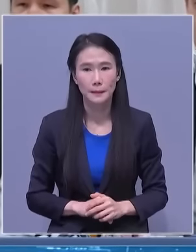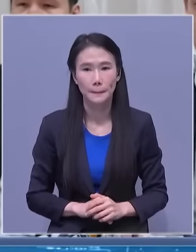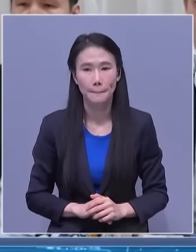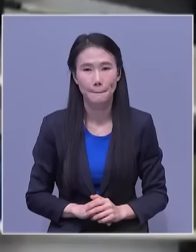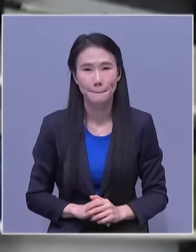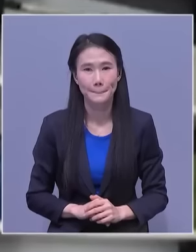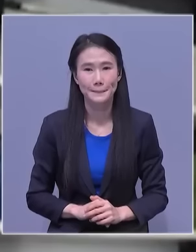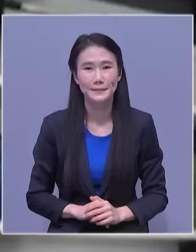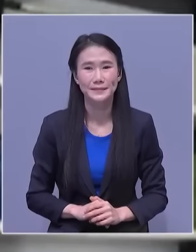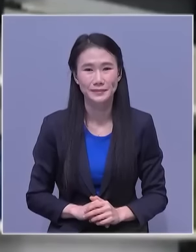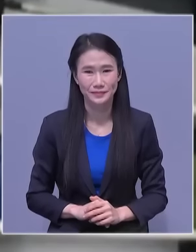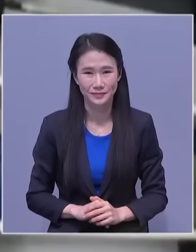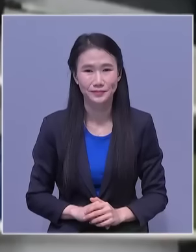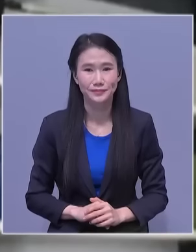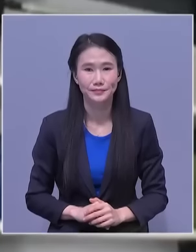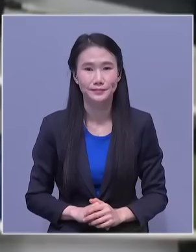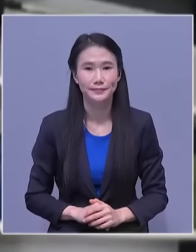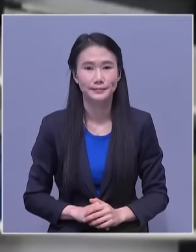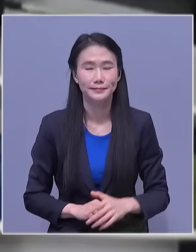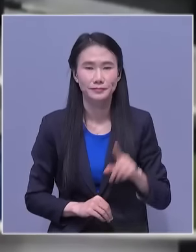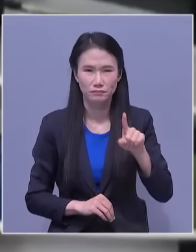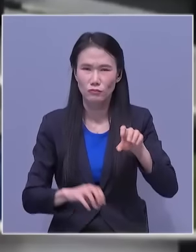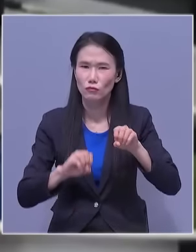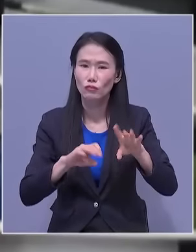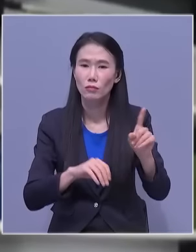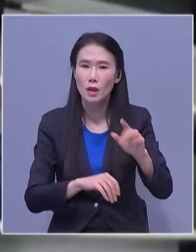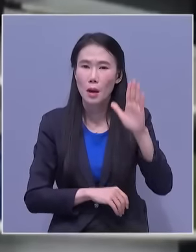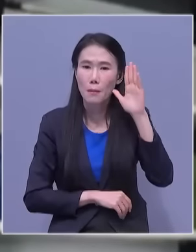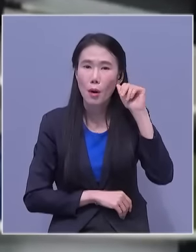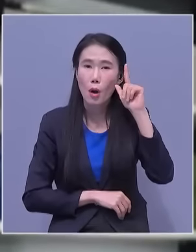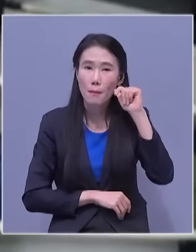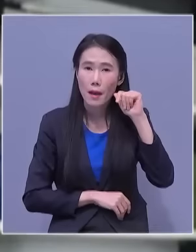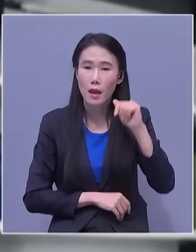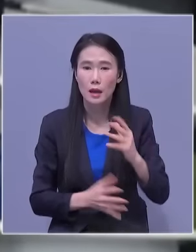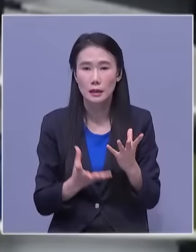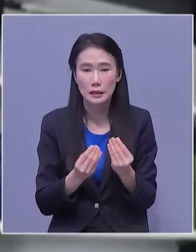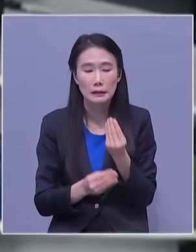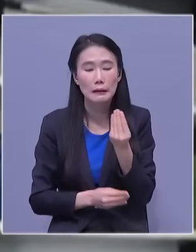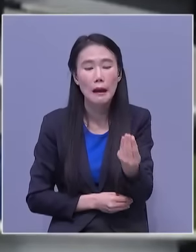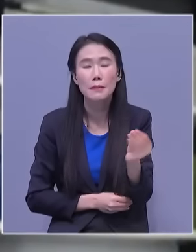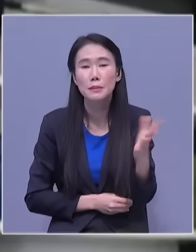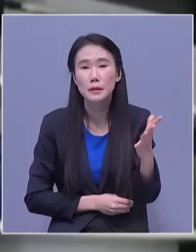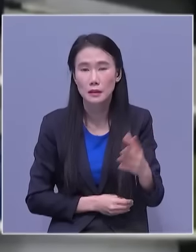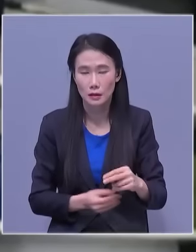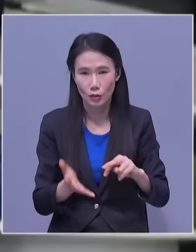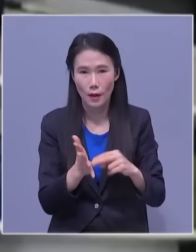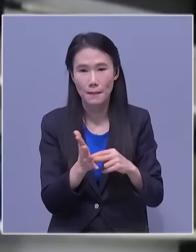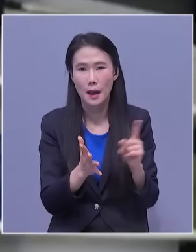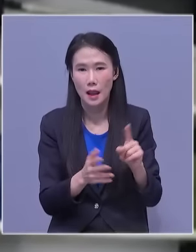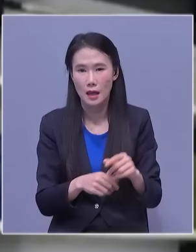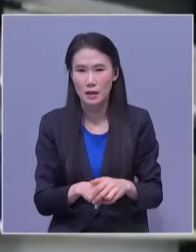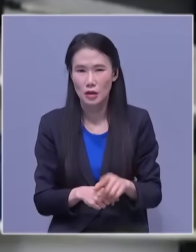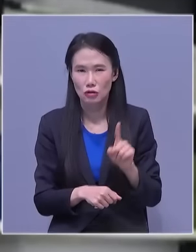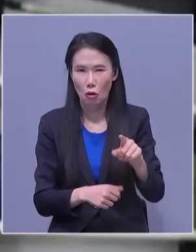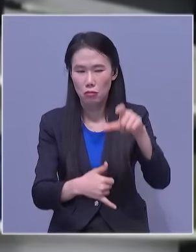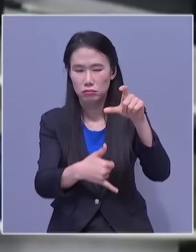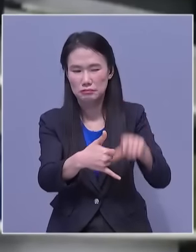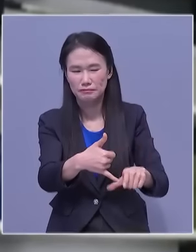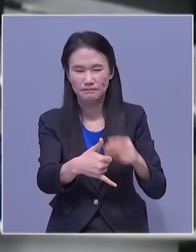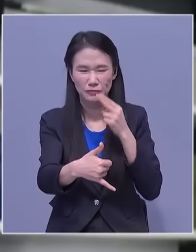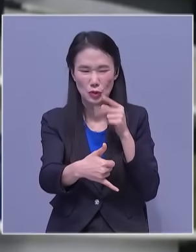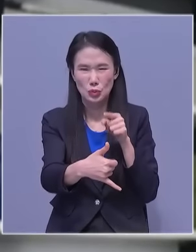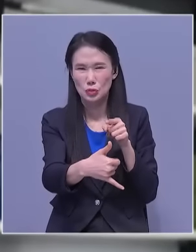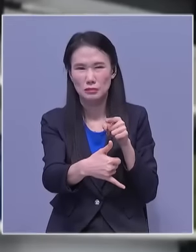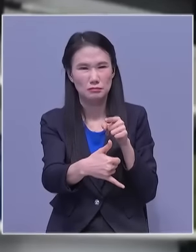เพรานั้นเรื่องนี้มันสอนให้รู้เลย่ะถ้าพ่อแม่มายกสมบัติให้แสดงว่าแไงมันต้องเป็นคนที่ไม่เอาไหน